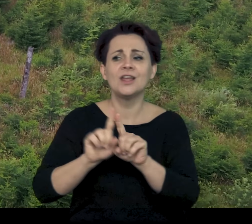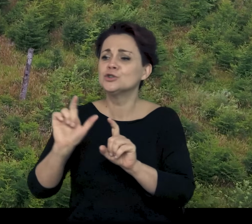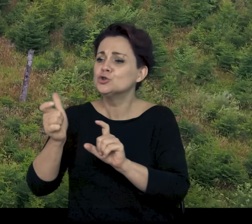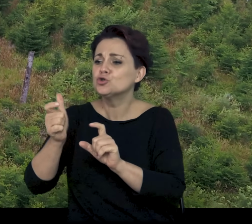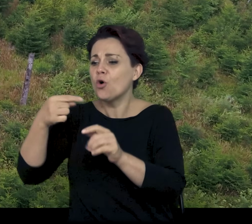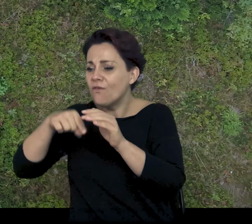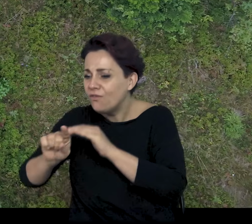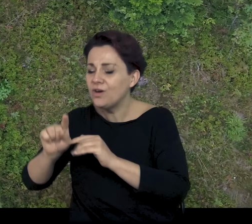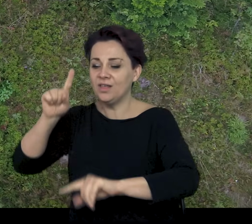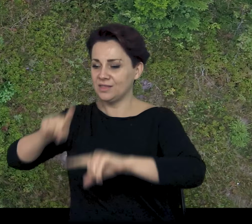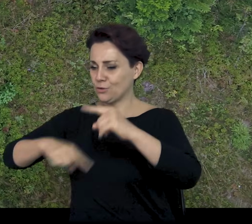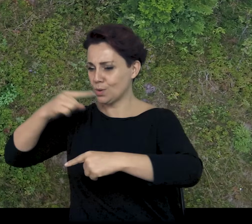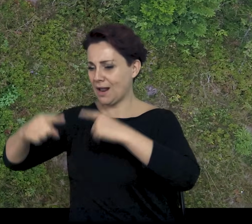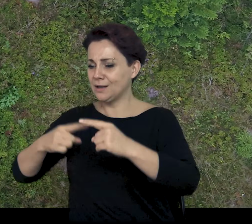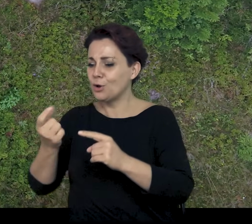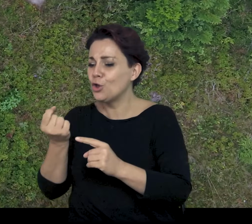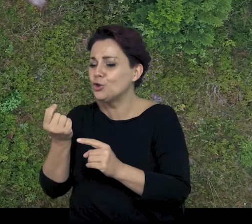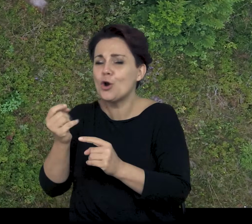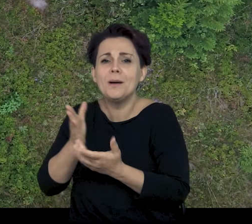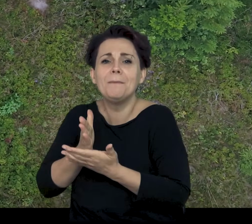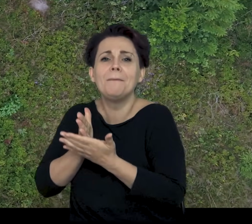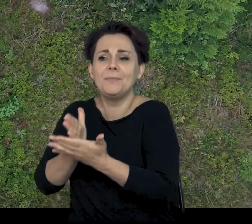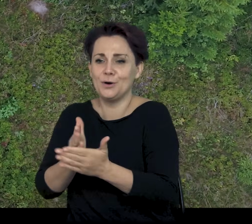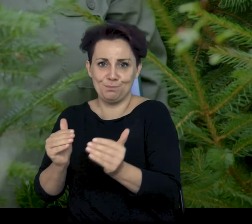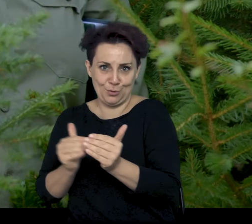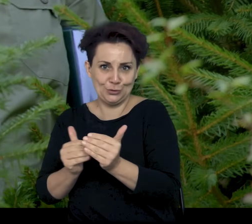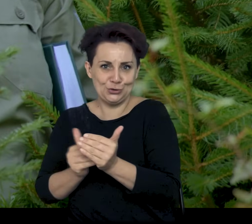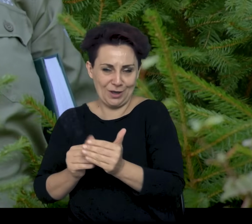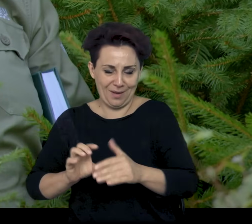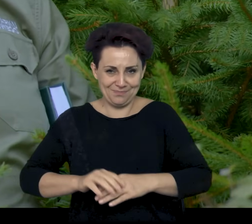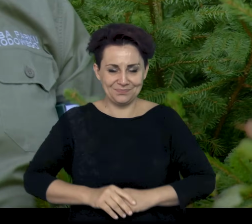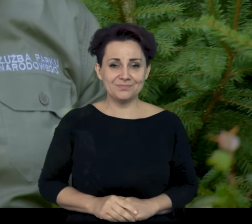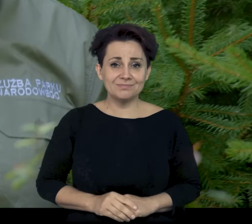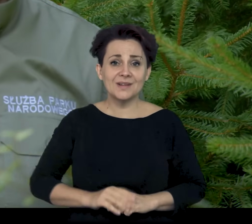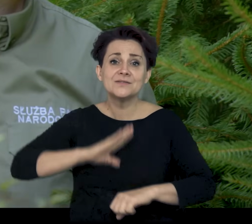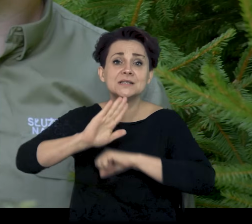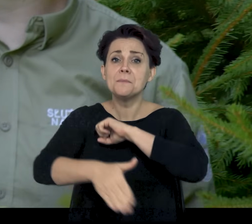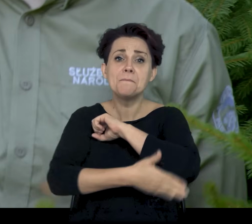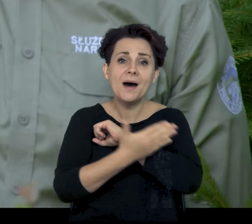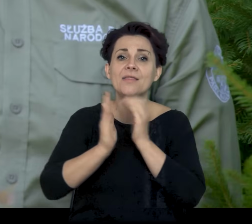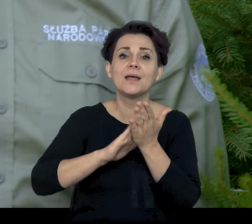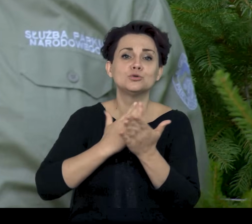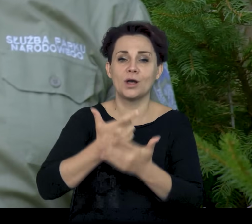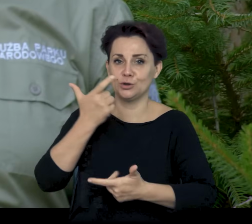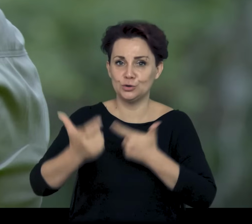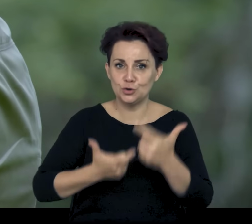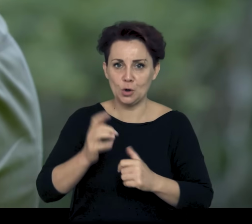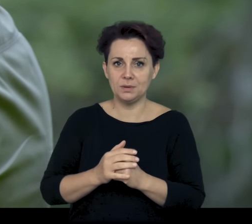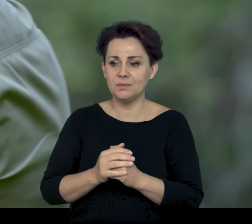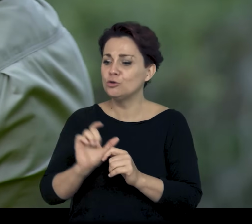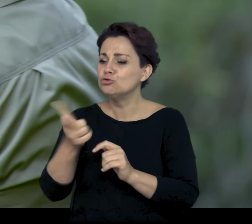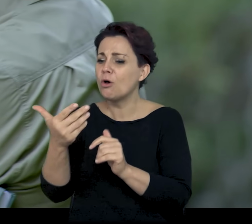wymagają niewielkiego wsparcia w naturalne procesy, które tam zachodzą. To wsparcie polega na przykład na